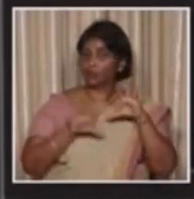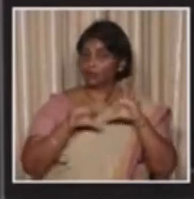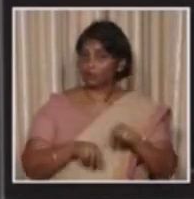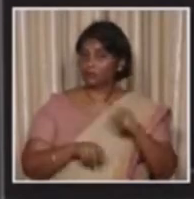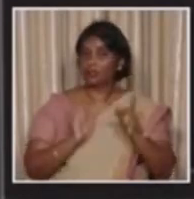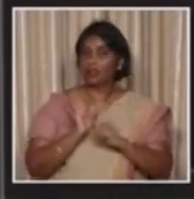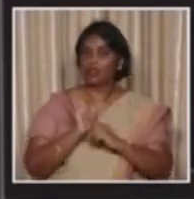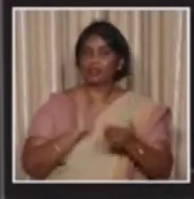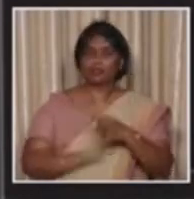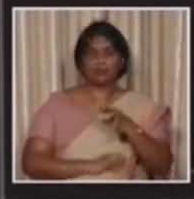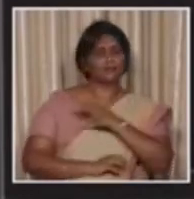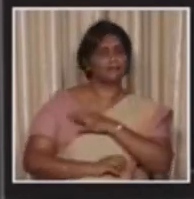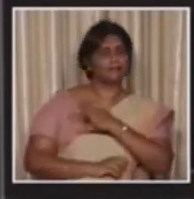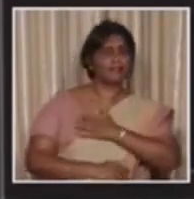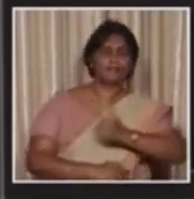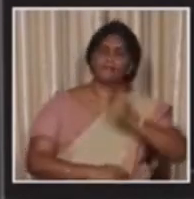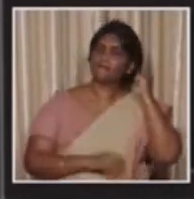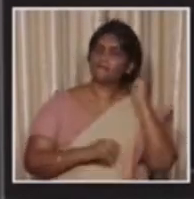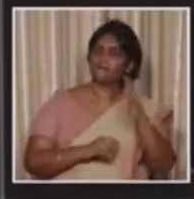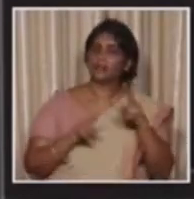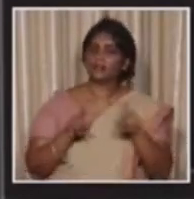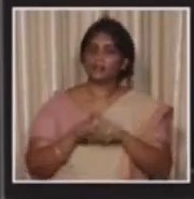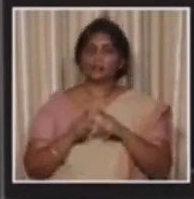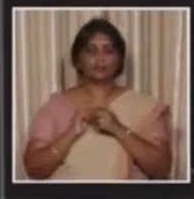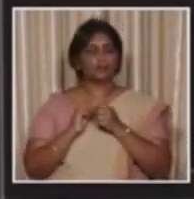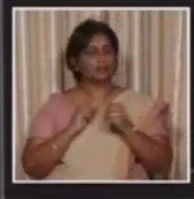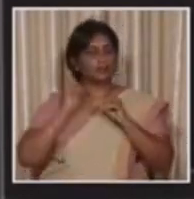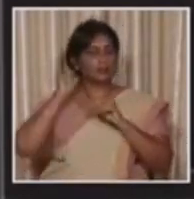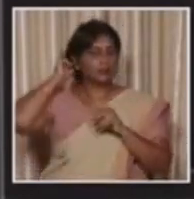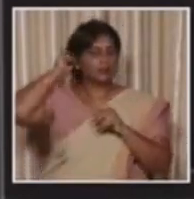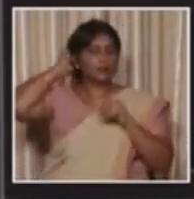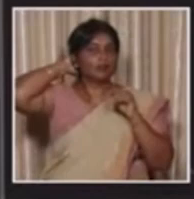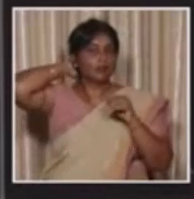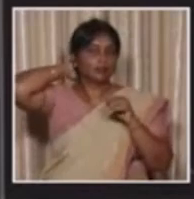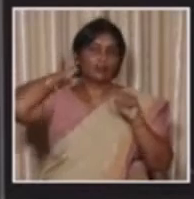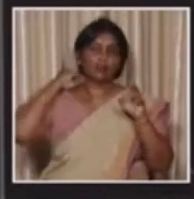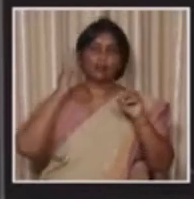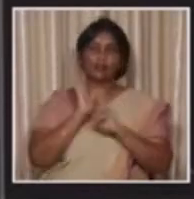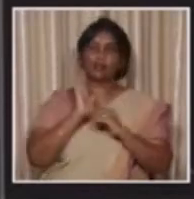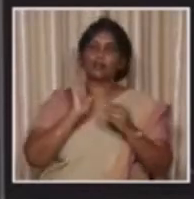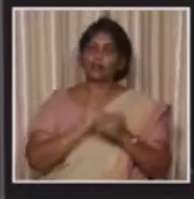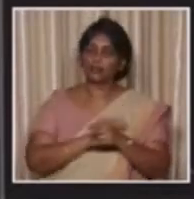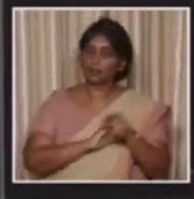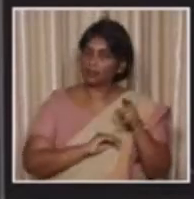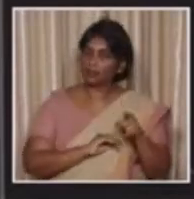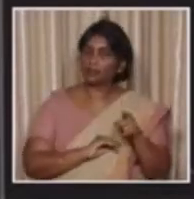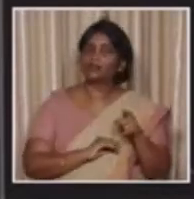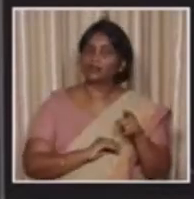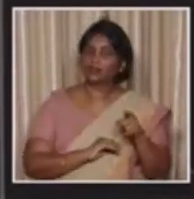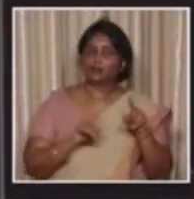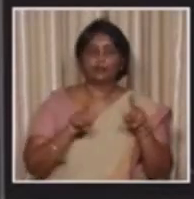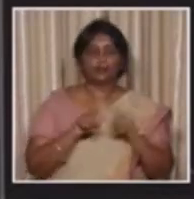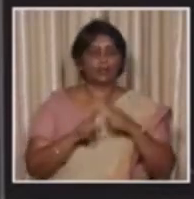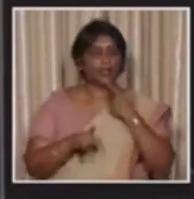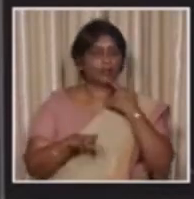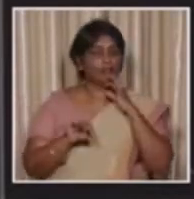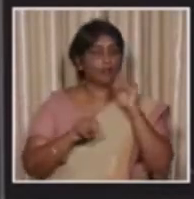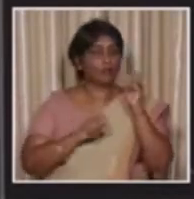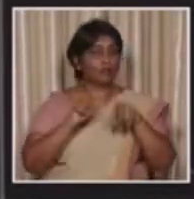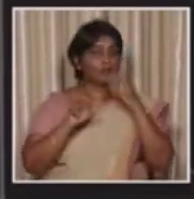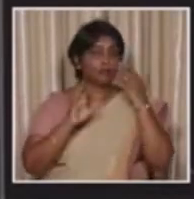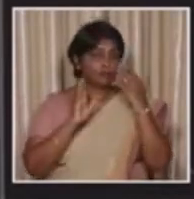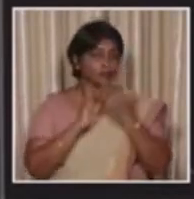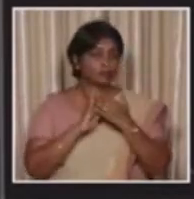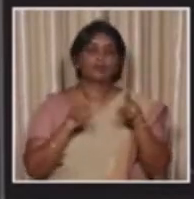இருக்கின்றது. அதேவாக போன்று தொழிலாளர்களுக்கும் அதிகாரிகளை காணும்போது அவ்வாறான ஒரு தோற்றம் ஏற்படுகின்றது. முன்பு கலாச்சாரத்தோடு பண்போடு பாசத்தோடு